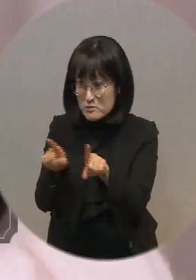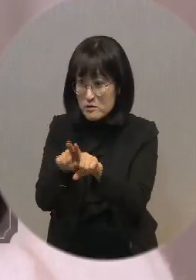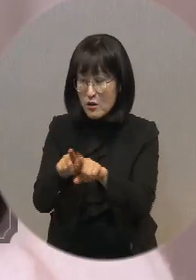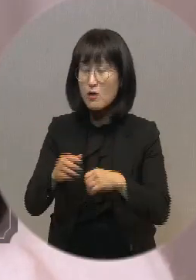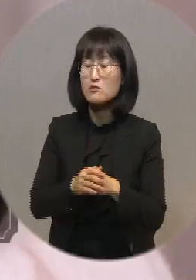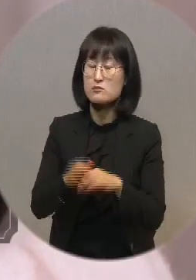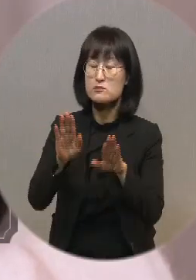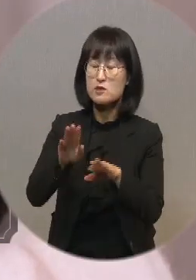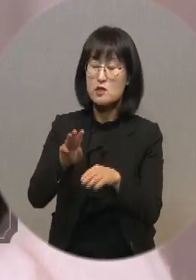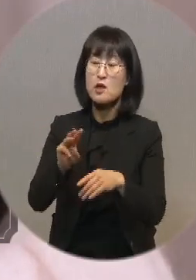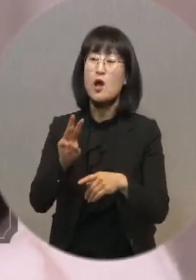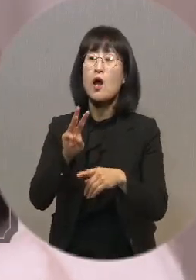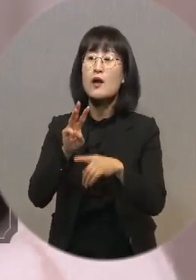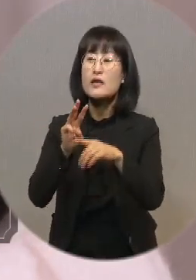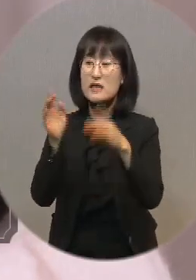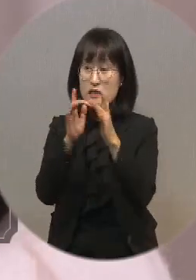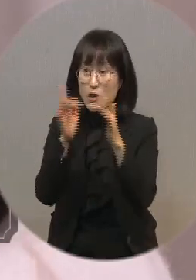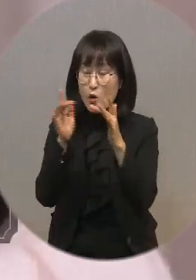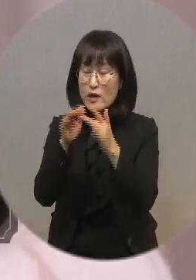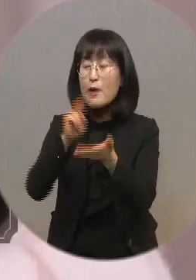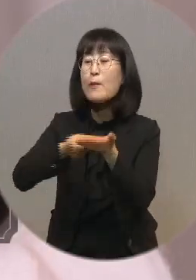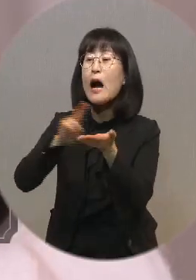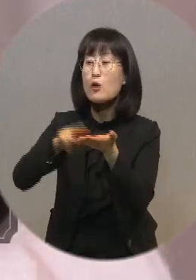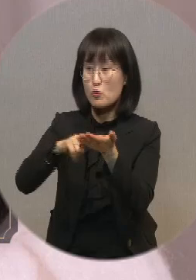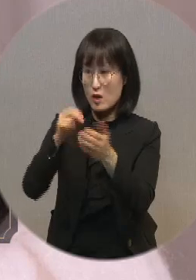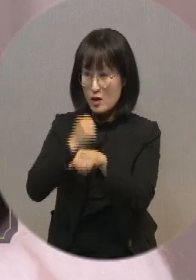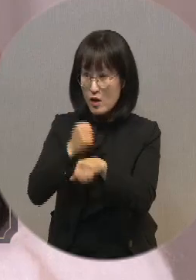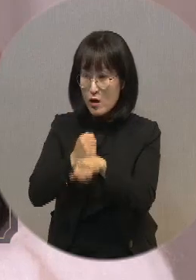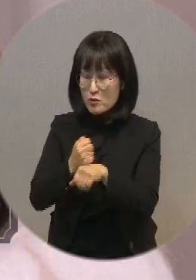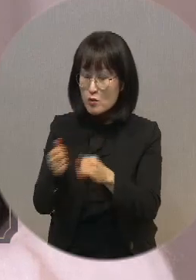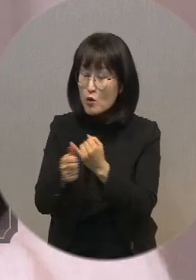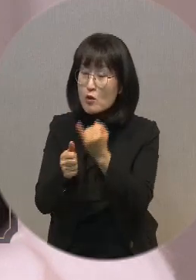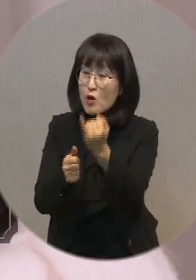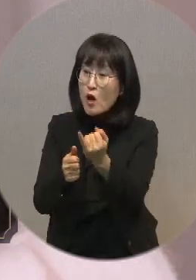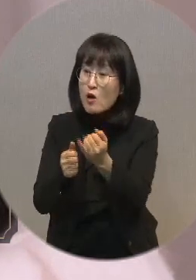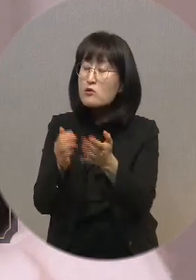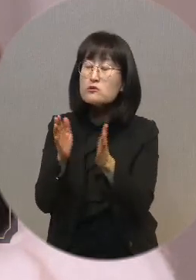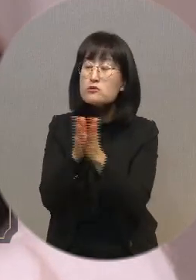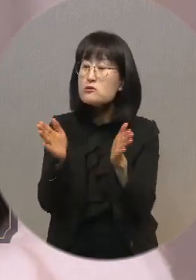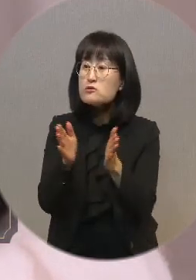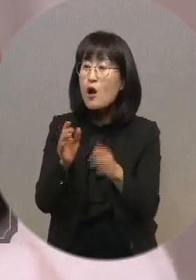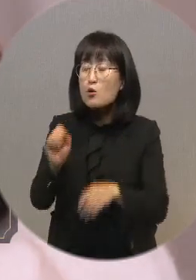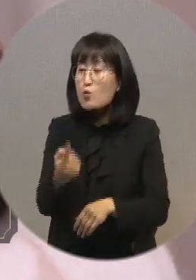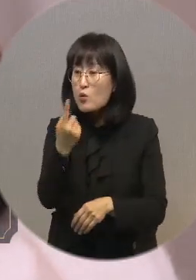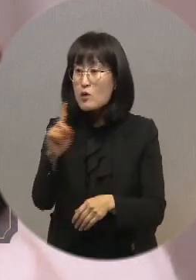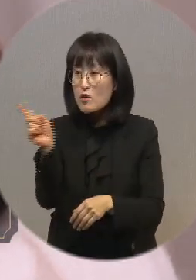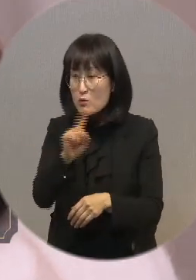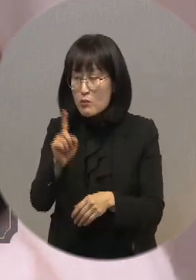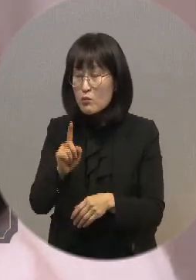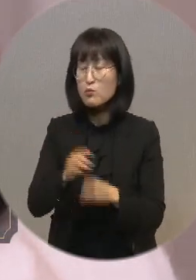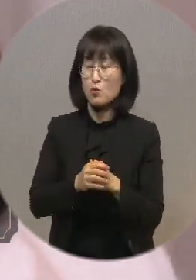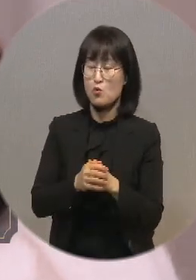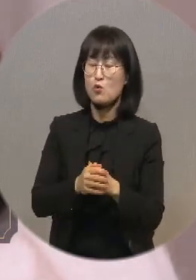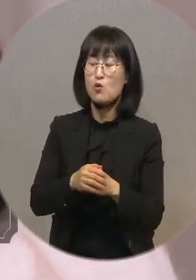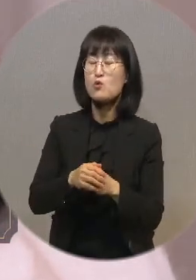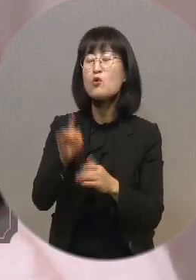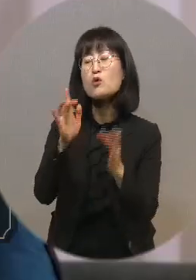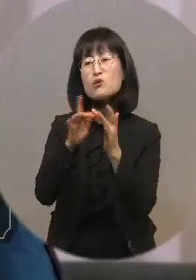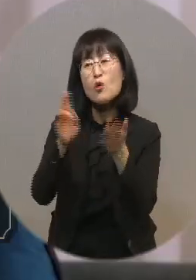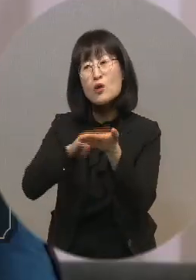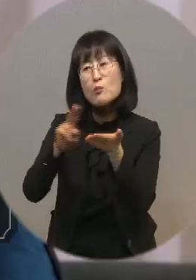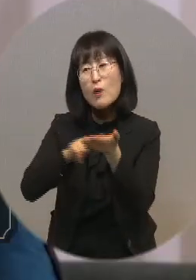종일 함께 하시는데 주옥 씨가 웹툰을 시작하게 된 계기가 있습니까? 웹툰이라는 게 사실 바로 돈이 나오는 쪽이 아니기 그렇죠.